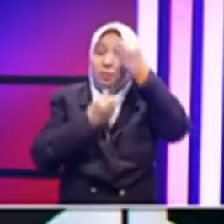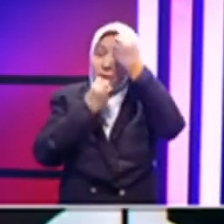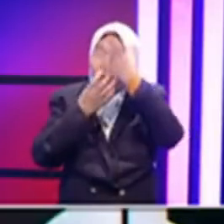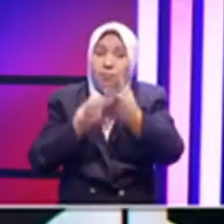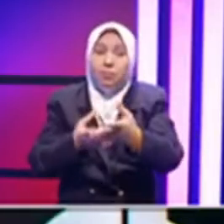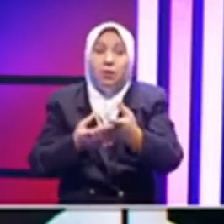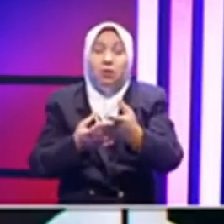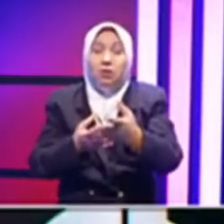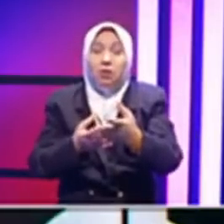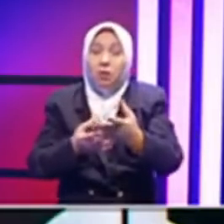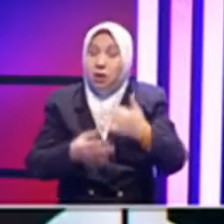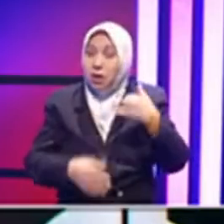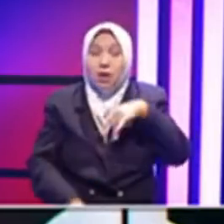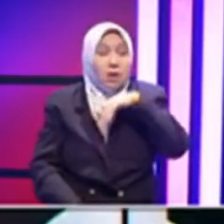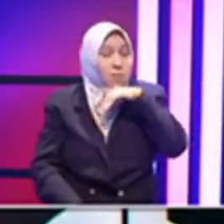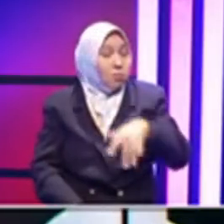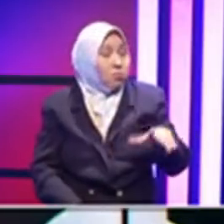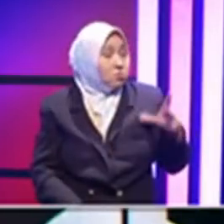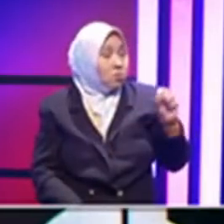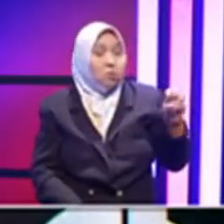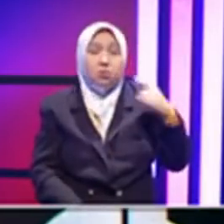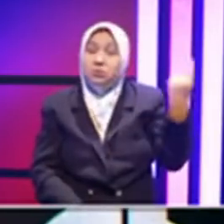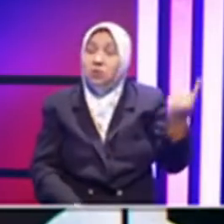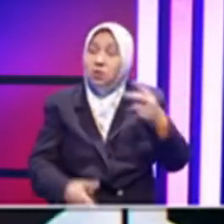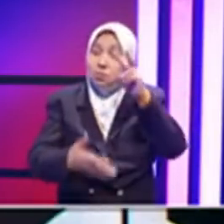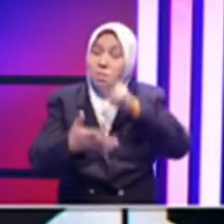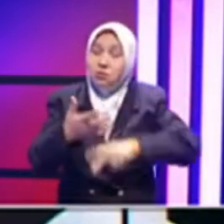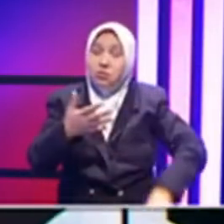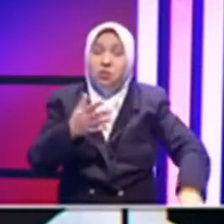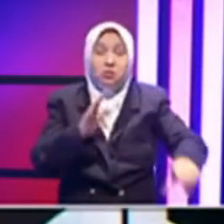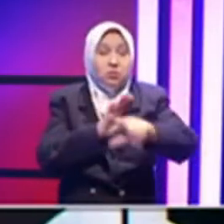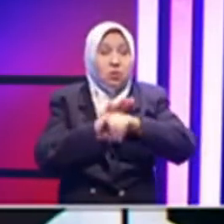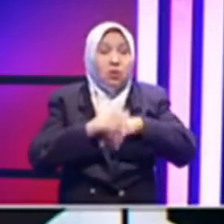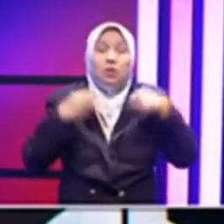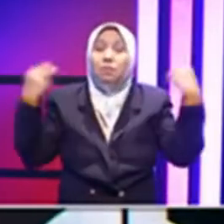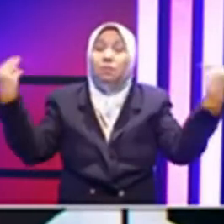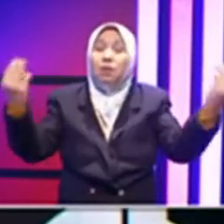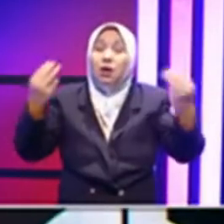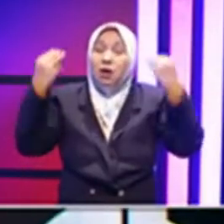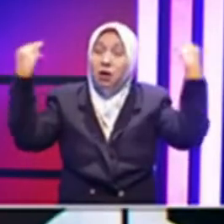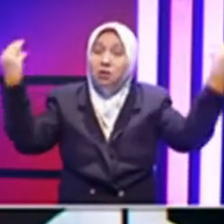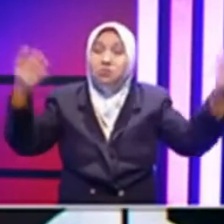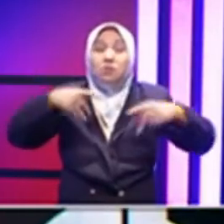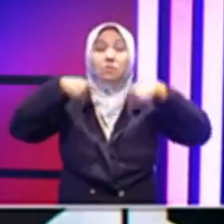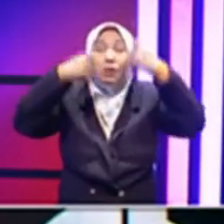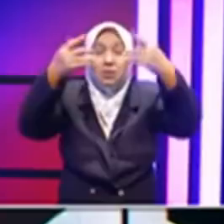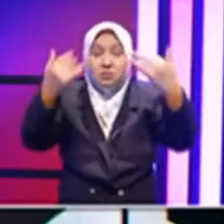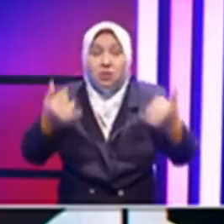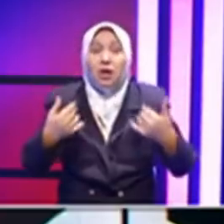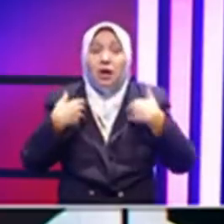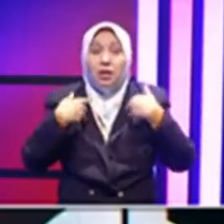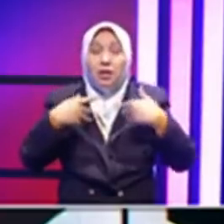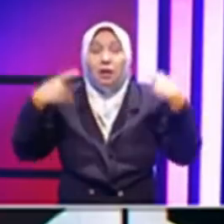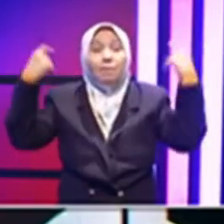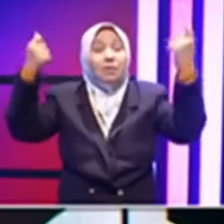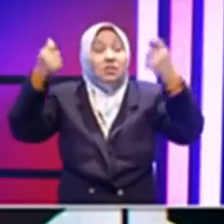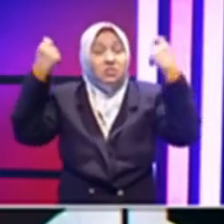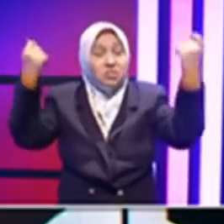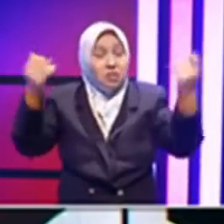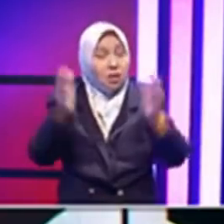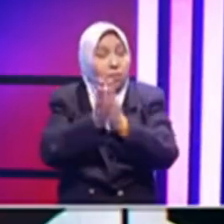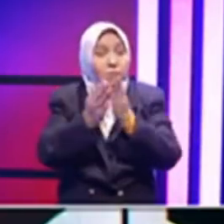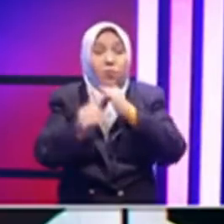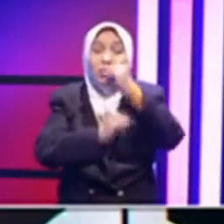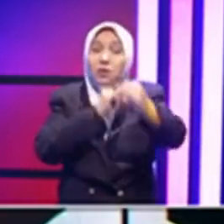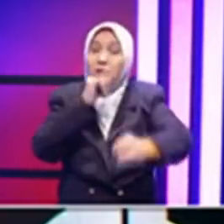ustaz ya. Nabi sallallahu alaihi wasallam selalu membaca surah ini di majlis umum ya. Kalau sekarang ini ada pesta buku antarabangsa, ya. Kalau